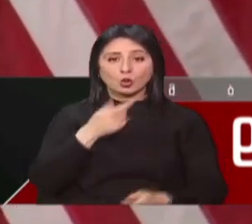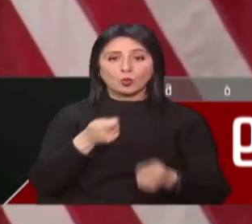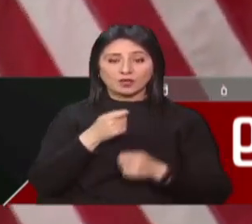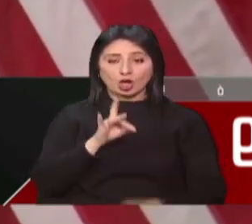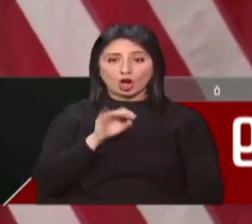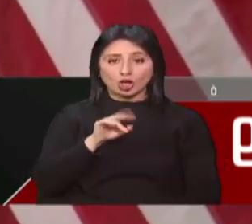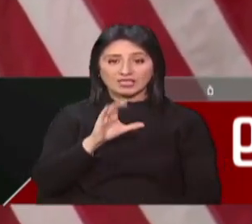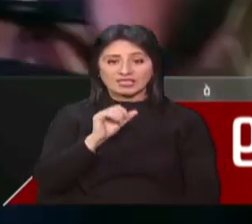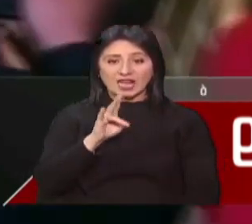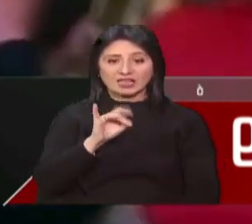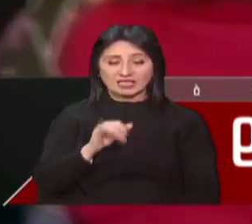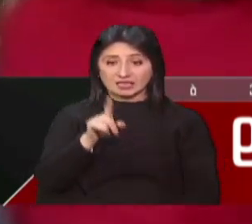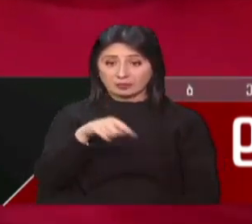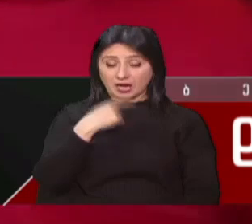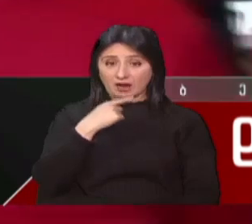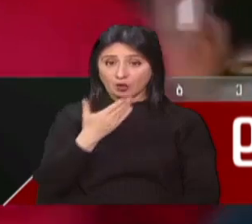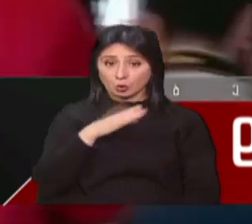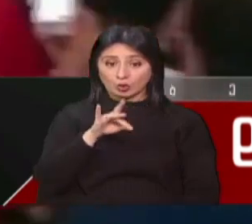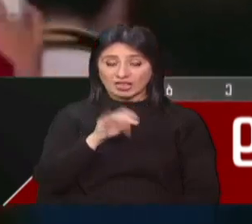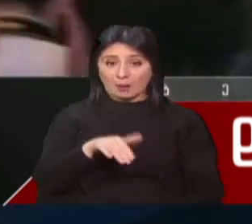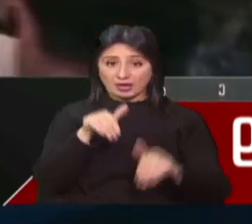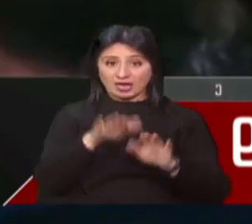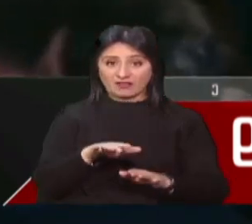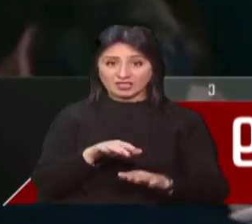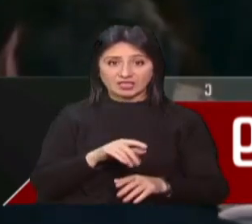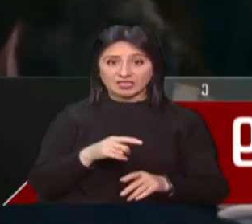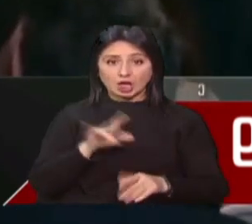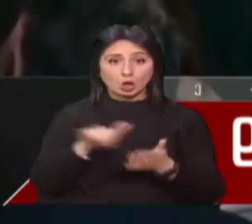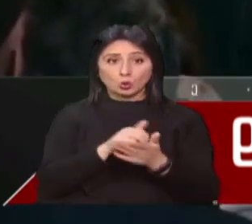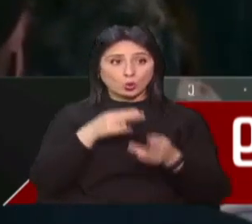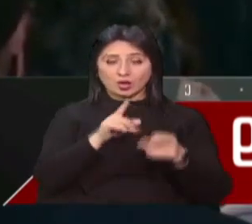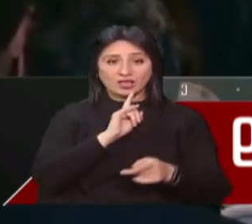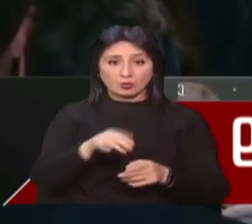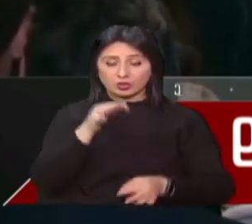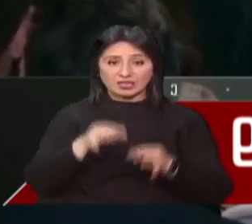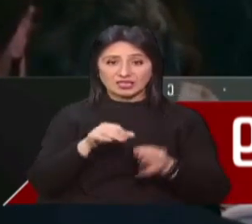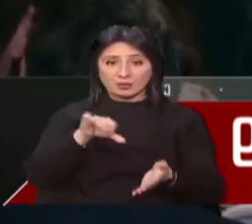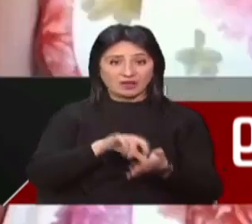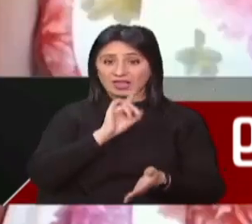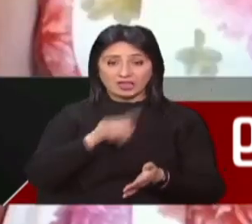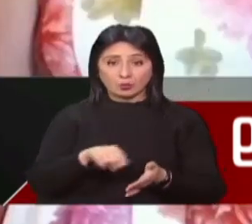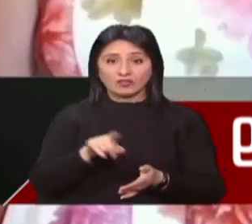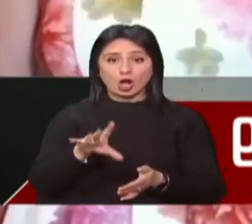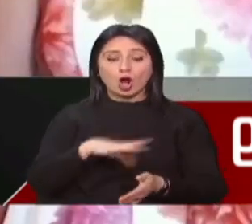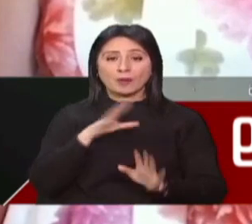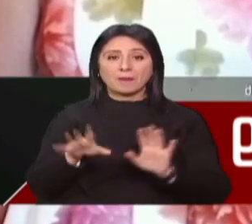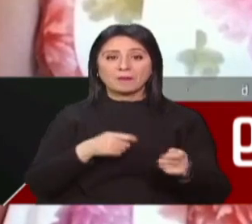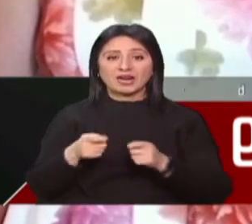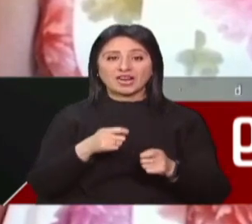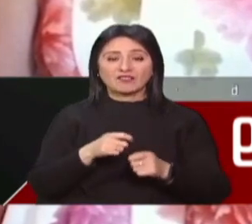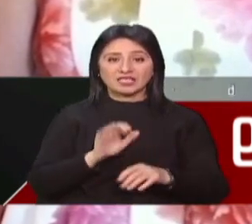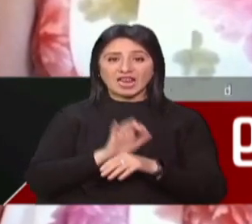გუბერნატორმა რონ დისანტისმაც. მისივე თქმით, თუ ტრამპი გადაწყვეტს არ ჩავიდეს ნიუ-იორკში და სასამართლოს წინაშე არ წარდგეს, ის ყოფილი